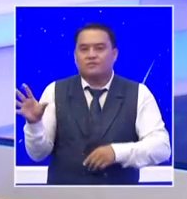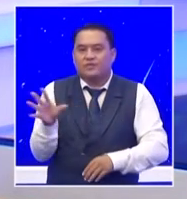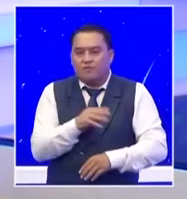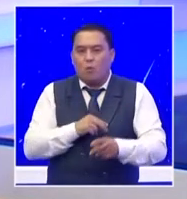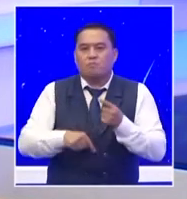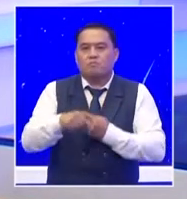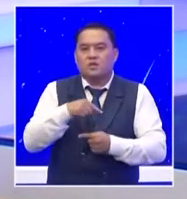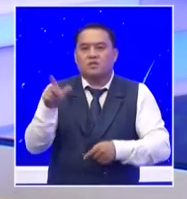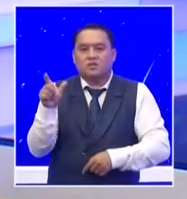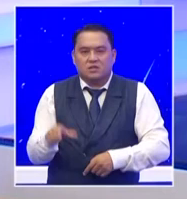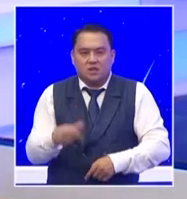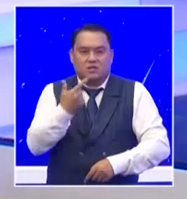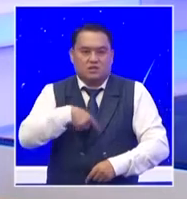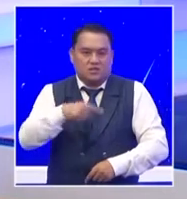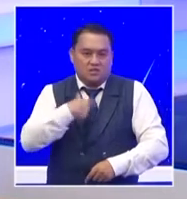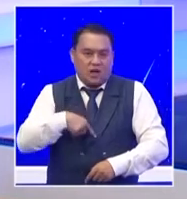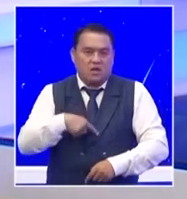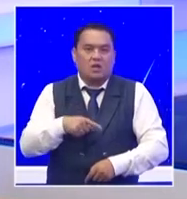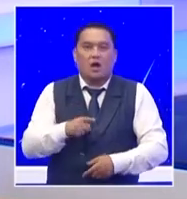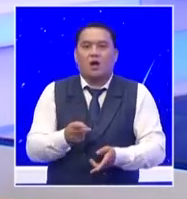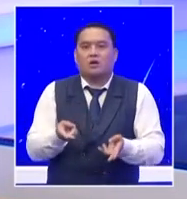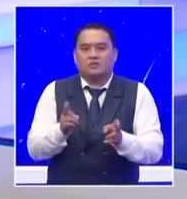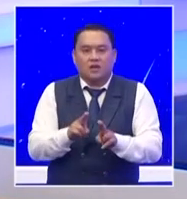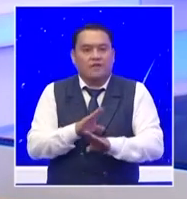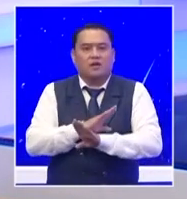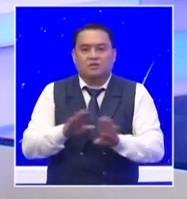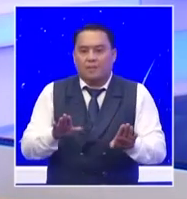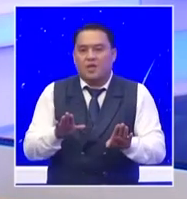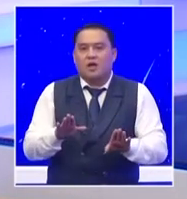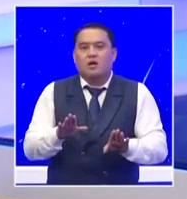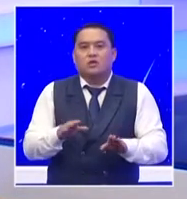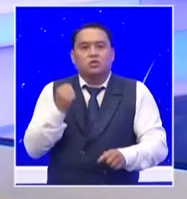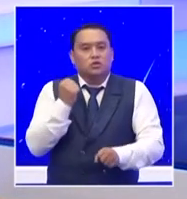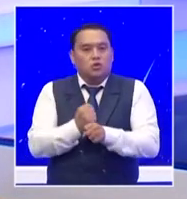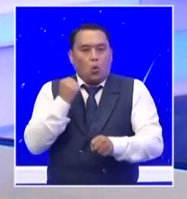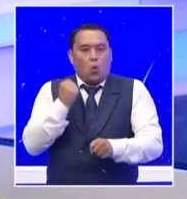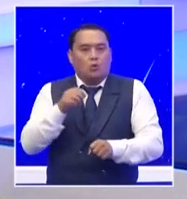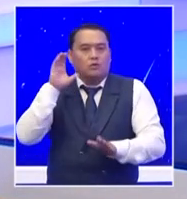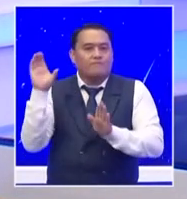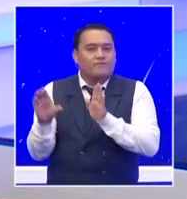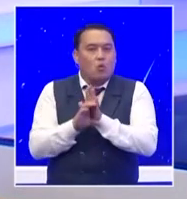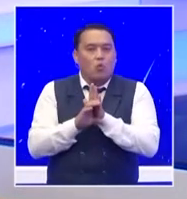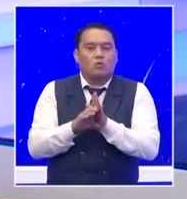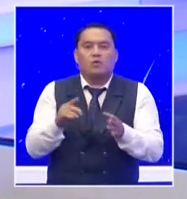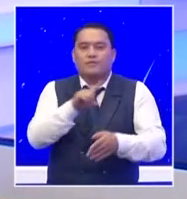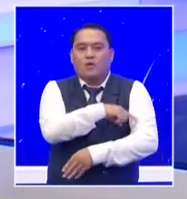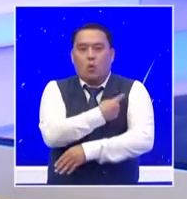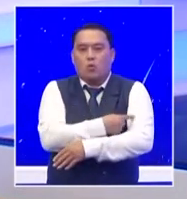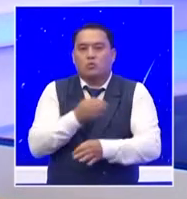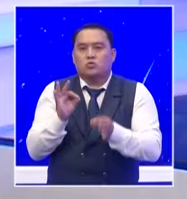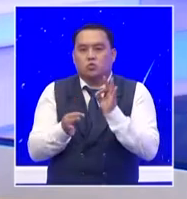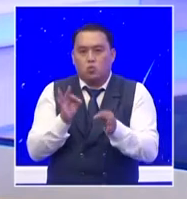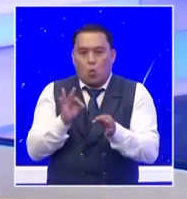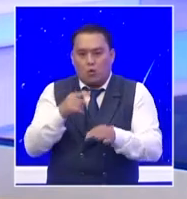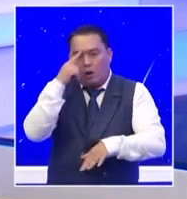бизнеса. Однако и сами предприниматели не должны оставаться в стороне. Они должны строго соблюдать предписанные санитарные нормы. В связи с